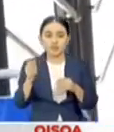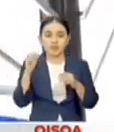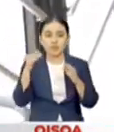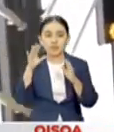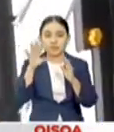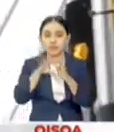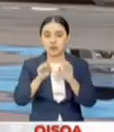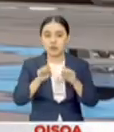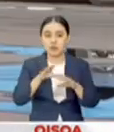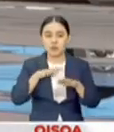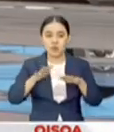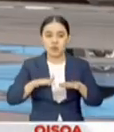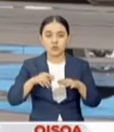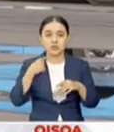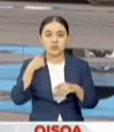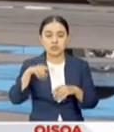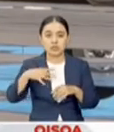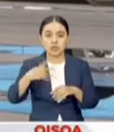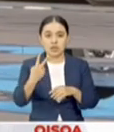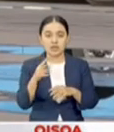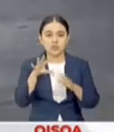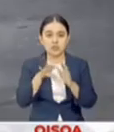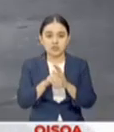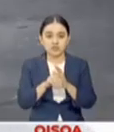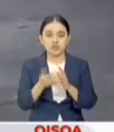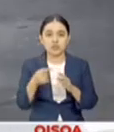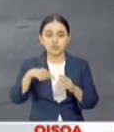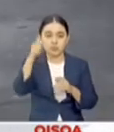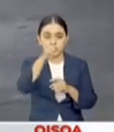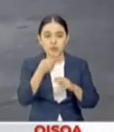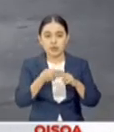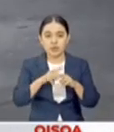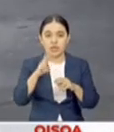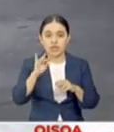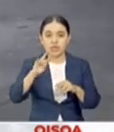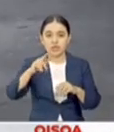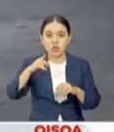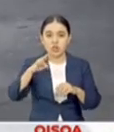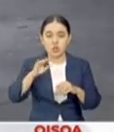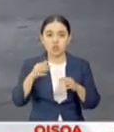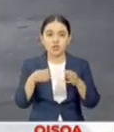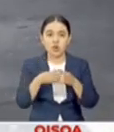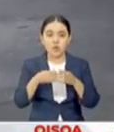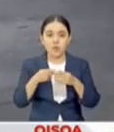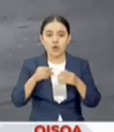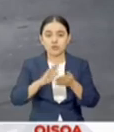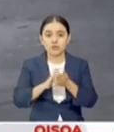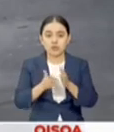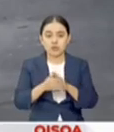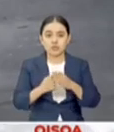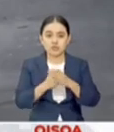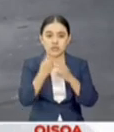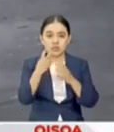oladi. Elektrobusdagi o'rindiq soni esa 40 tani tashkil etadi. Joriy yilda ushbu Qinglong rusumli kompaniya bilan tuzilgan shartnomaga asosan 200